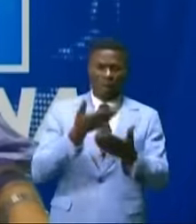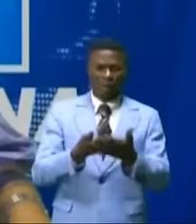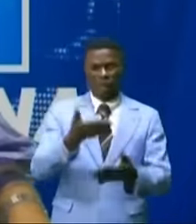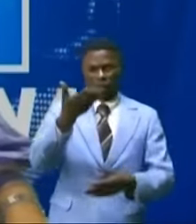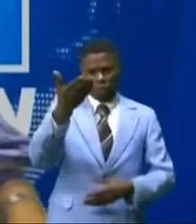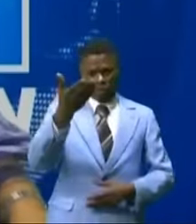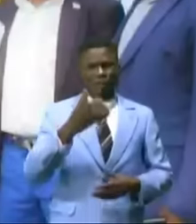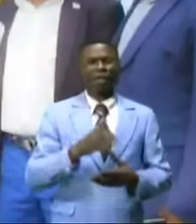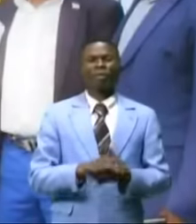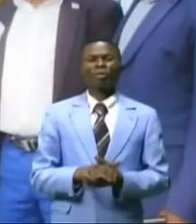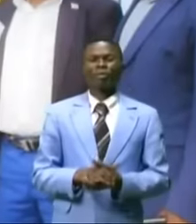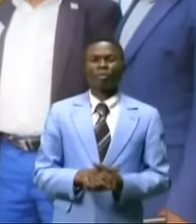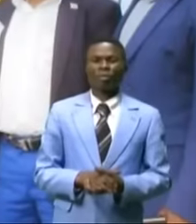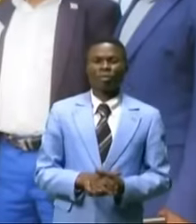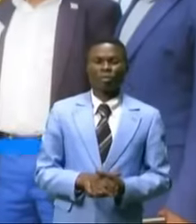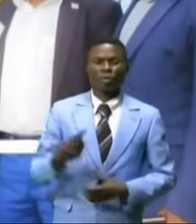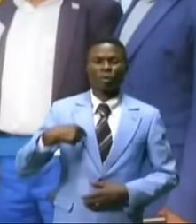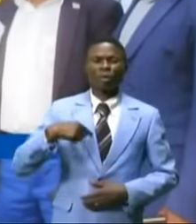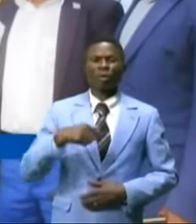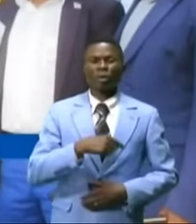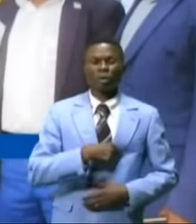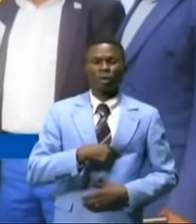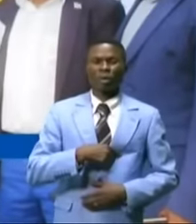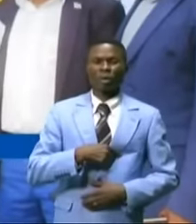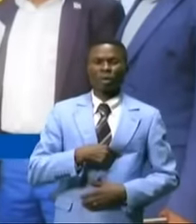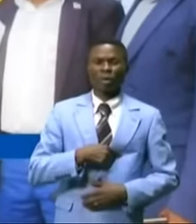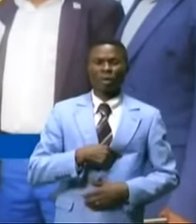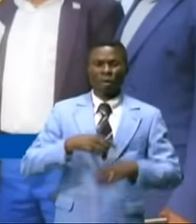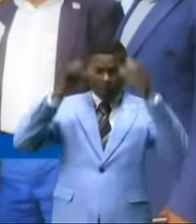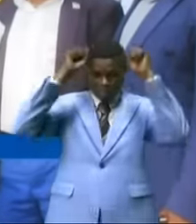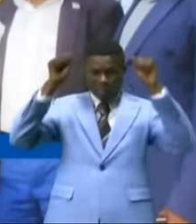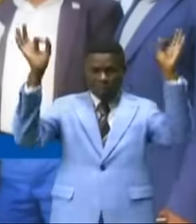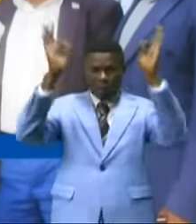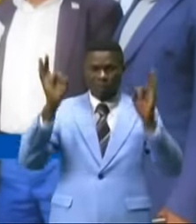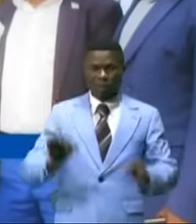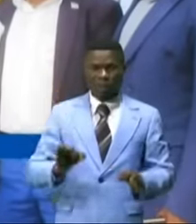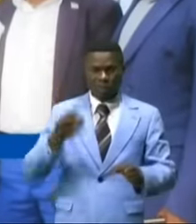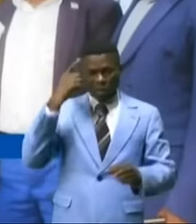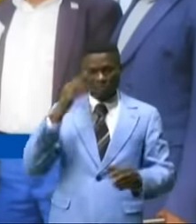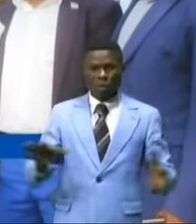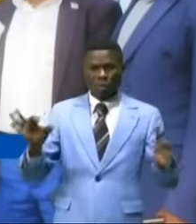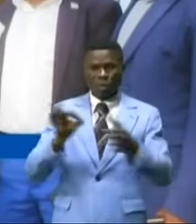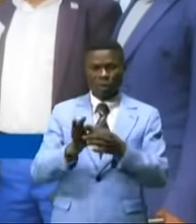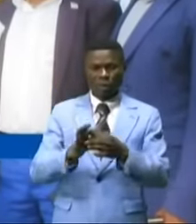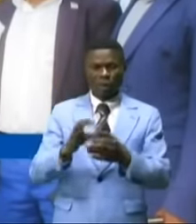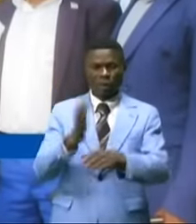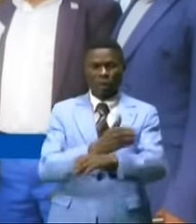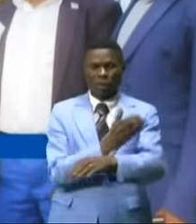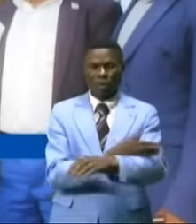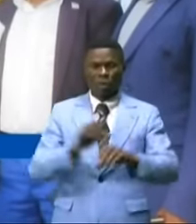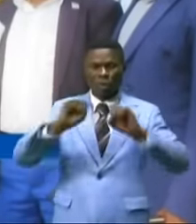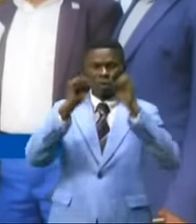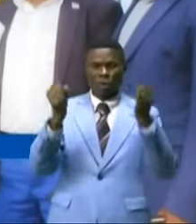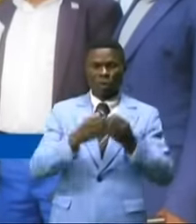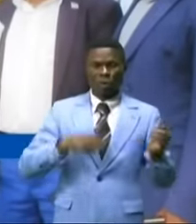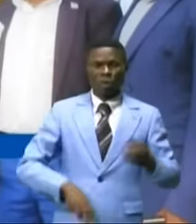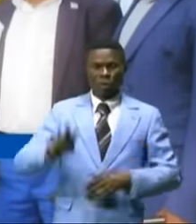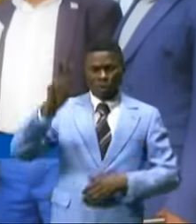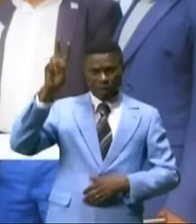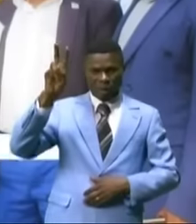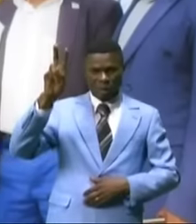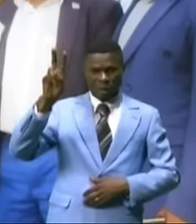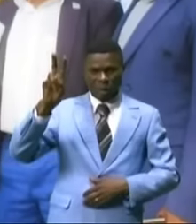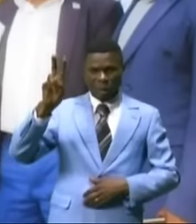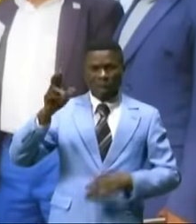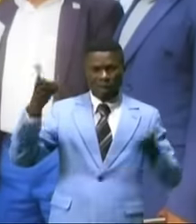Alembikay. Nous, présidents fédéraux de l'Union pour la démocratie et le progrès social, UDPS Tshisekedi en sigle, présents